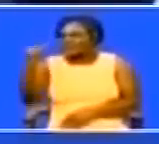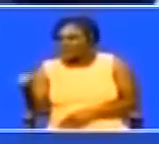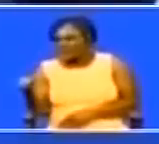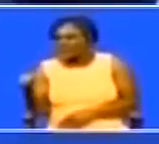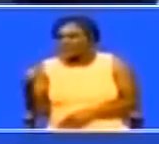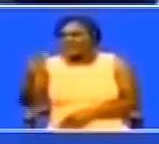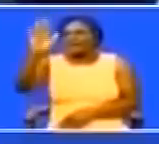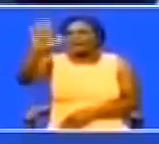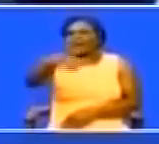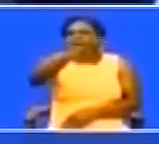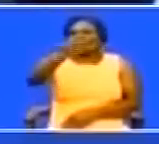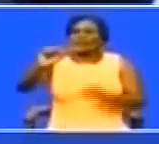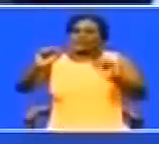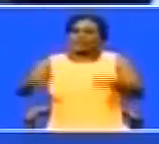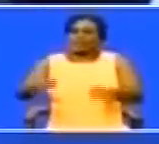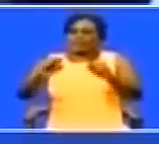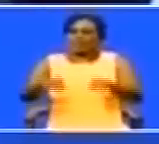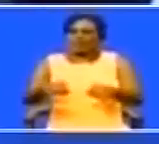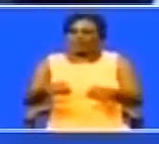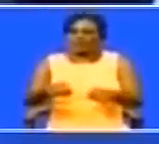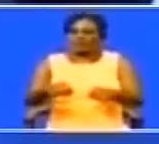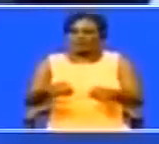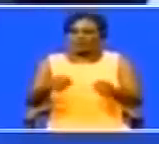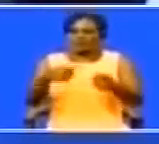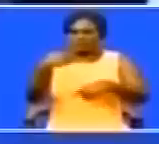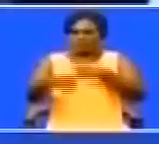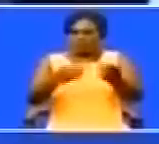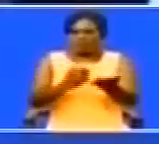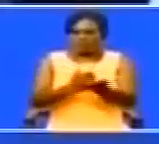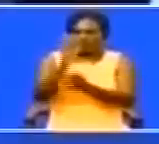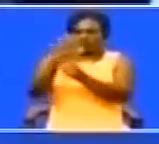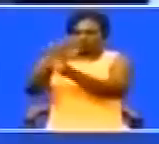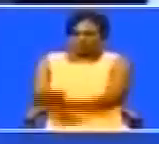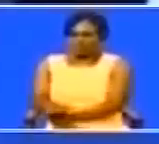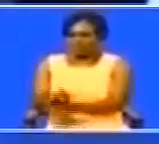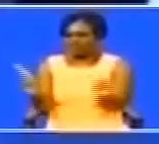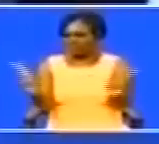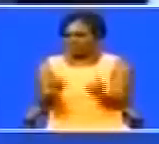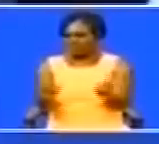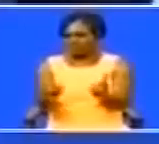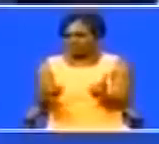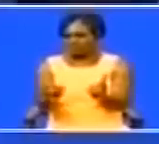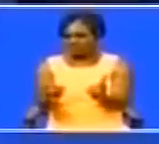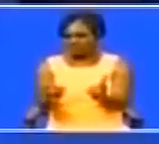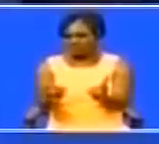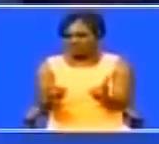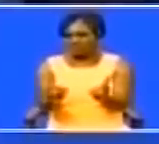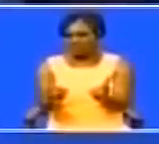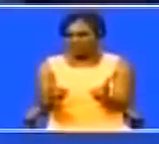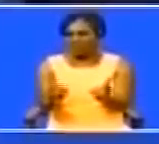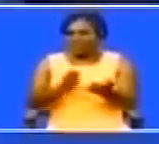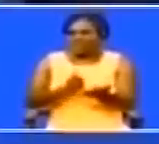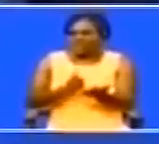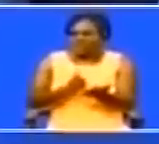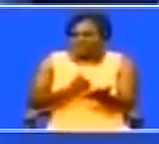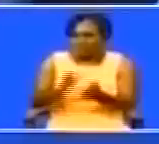the assembly would or can undertake its proceedings through intimidation, through acts of lawlessness,